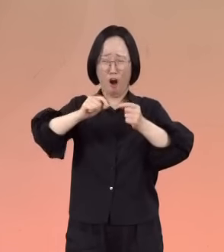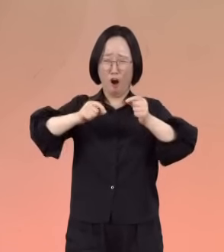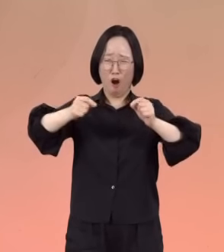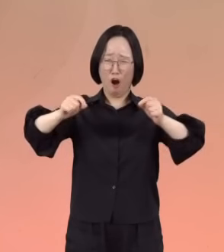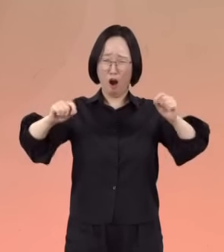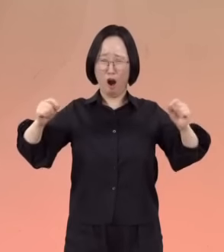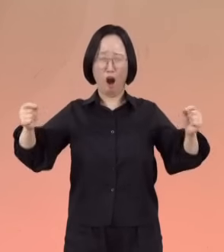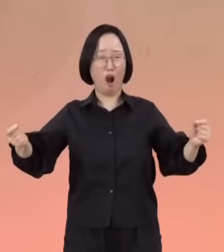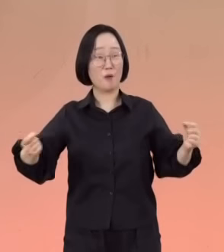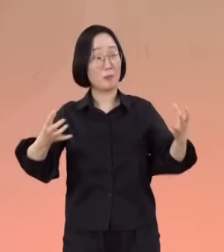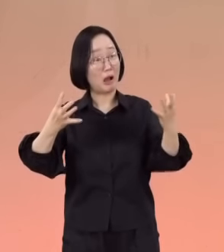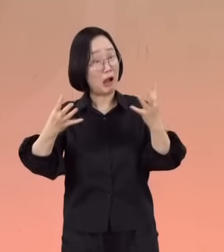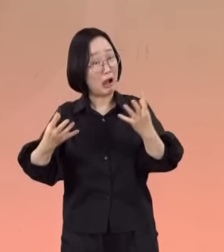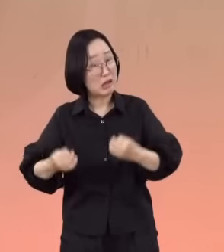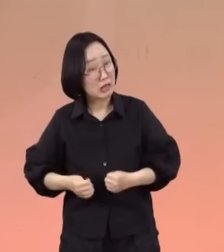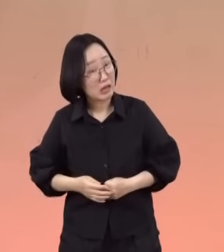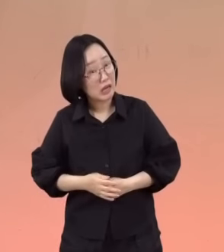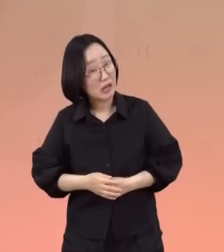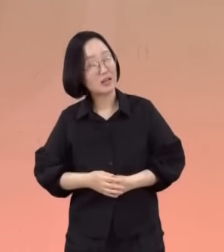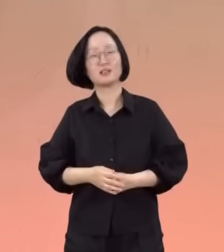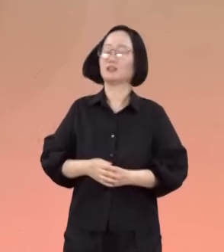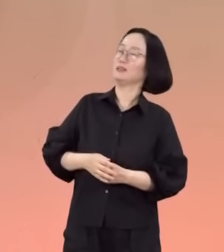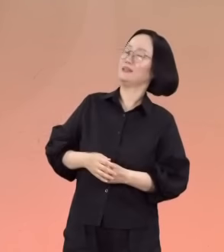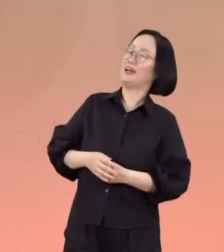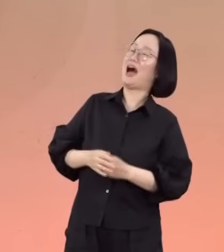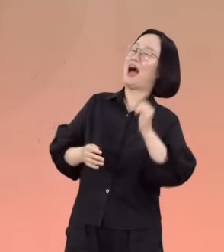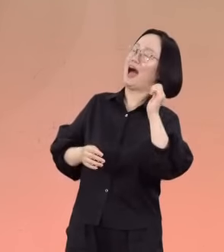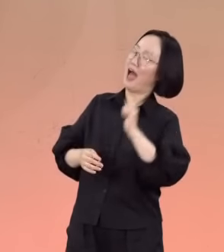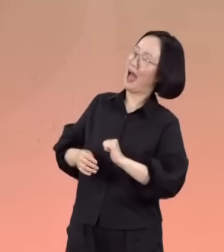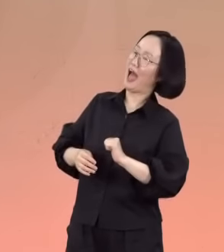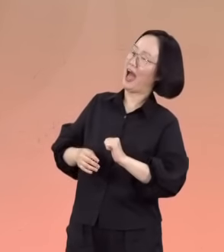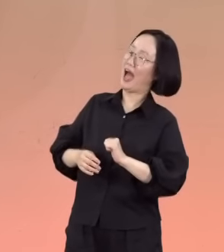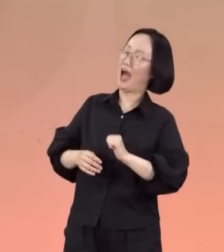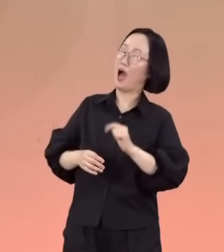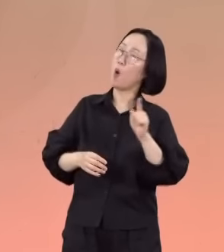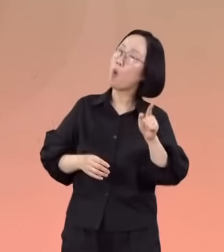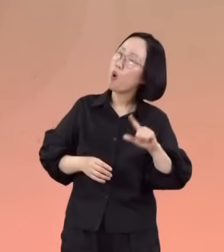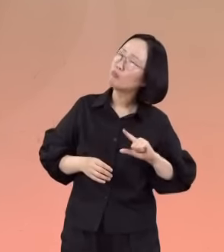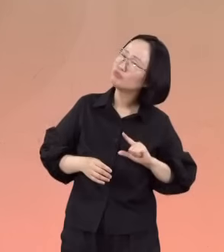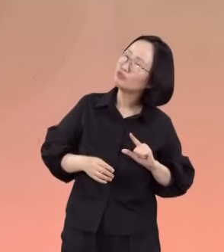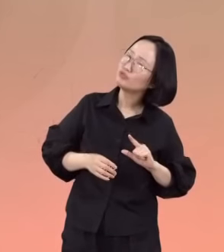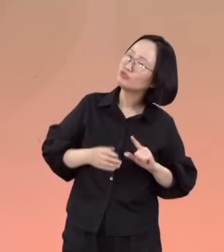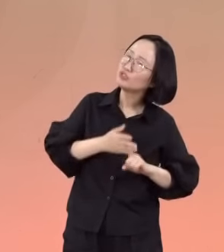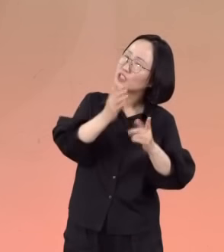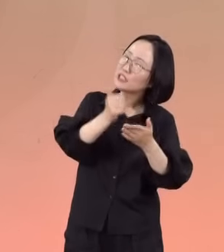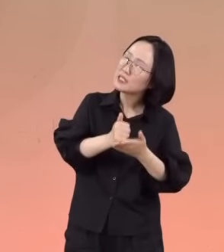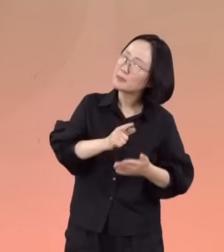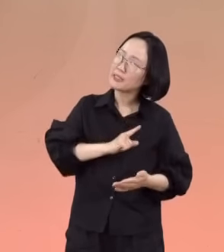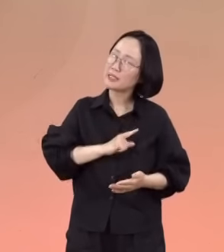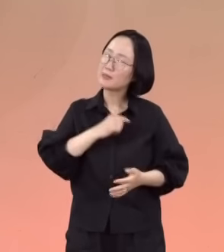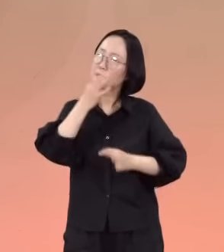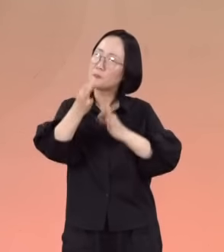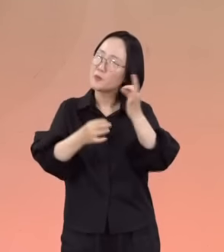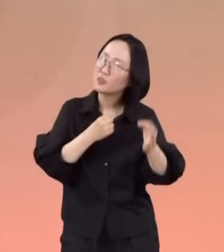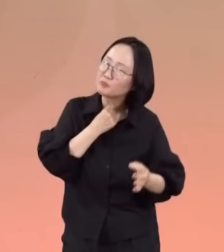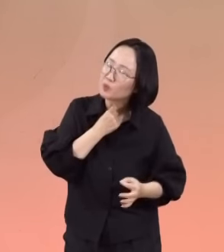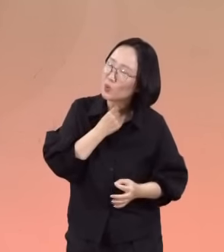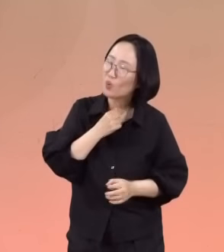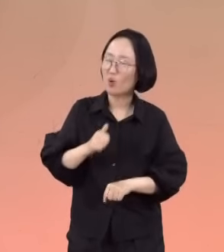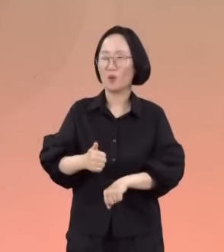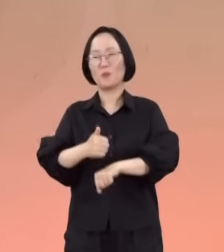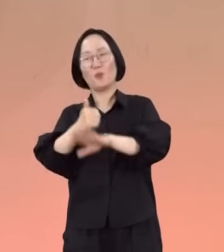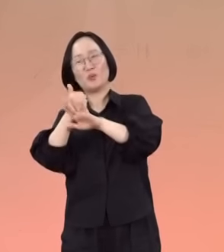할머니 노보 살림이 하신 말씀이이 부처님 부르면 저 부처님 부르고 싶고 저 보살님 부르면이 보살님 부르고